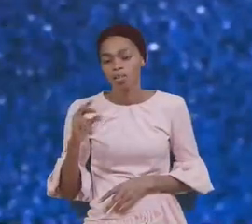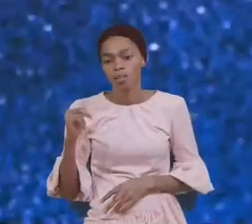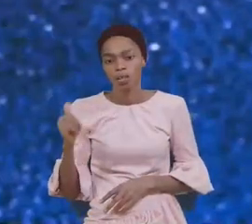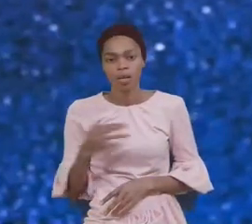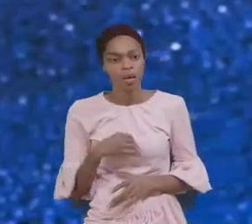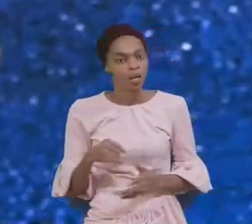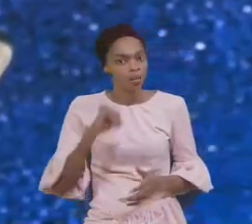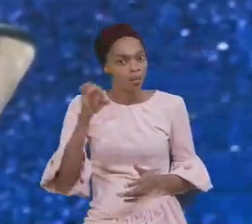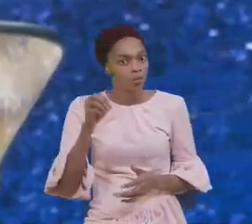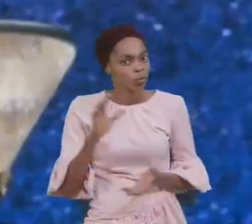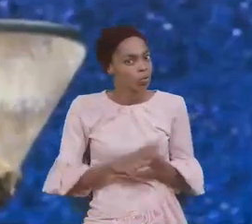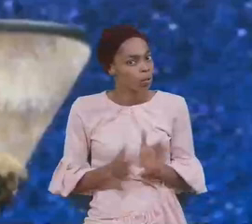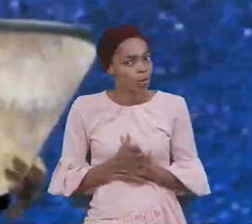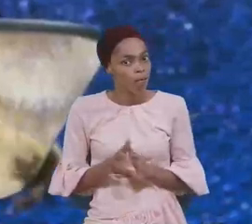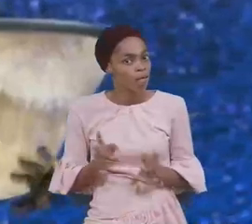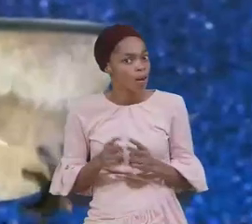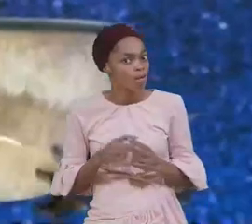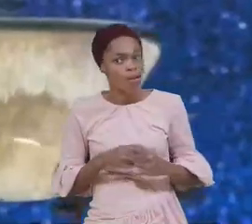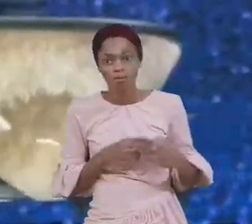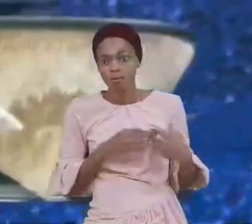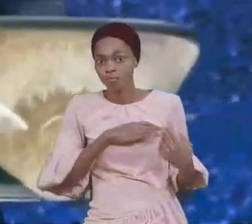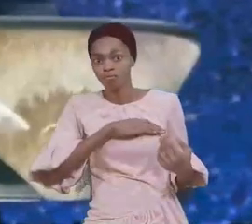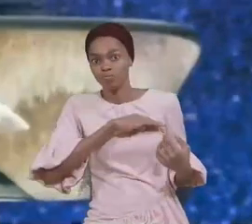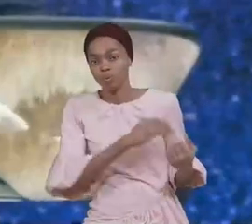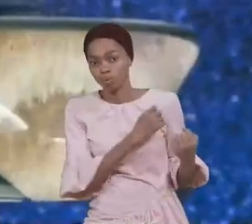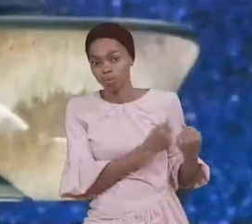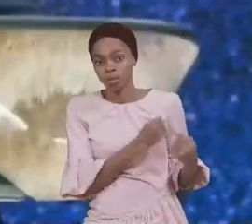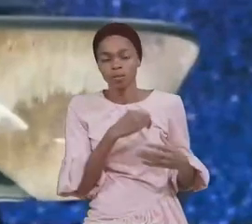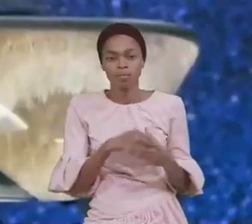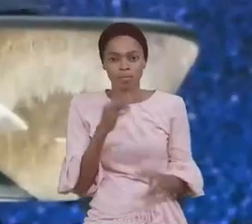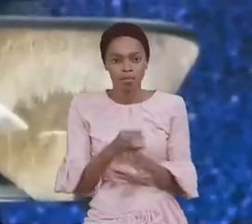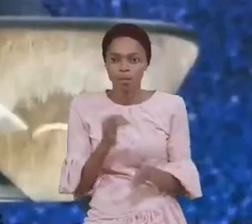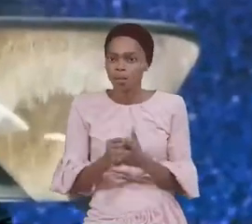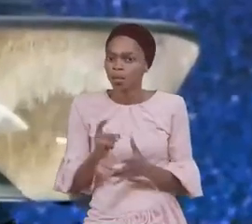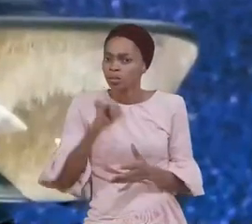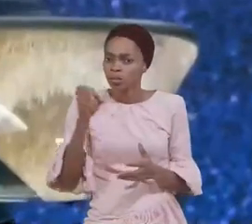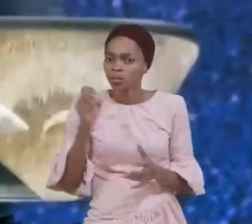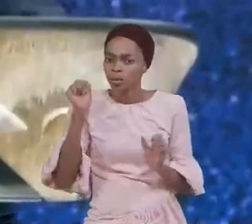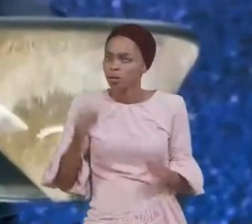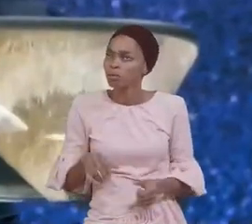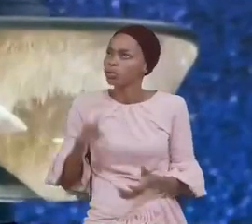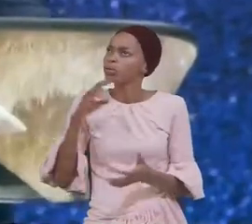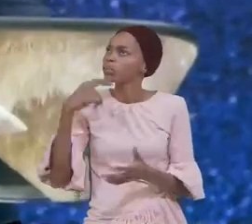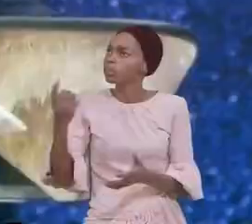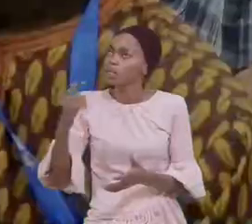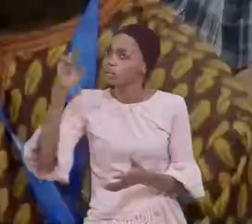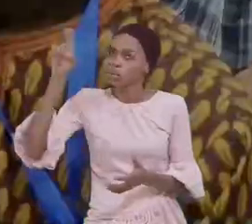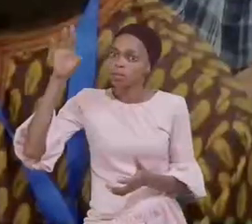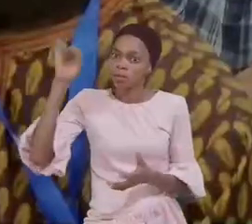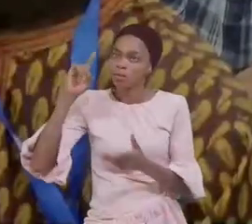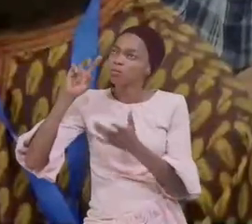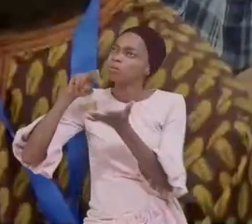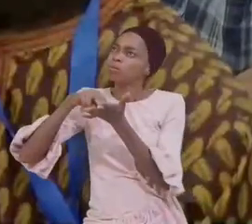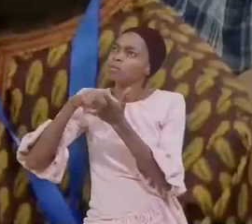Josué est devenu si courageux, fort dans la foi, il pouvait dire au soleil de s'arrêter. On a besoin de